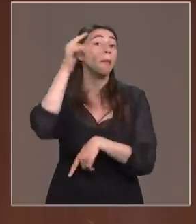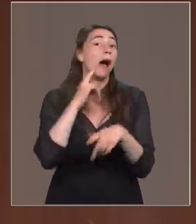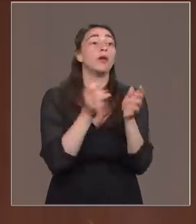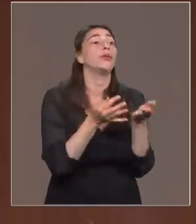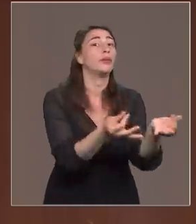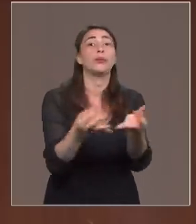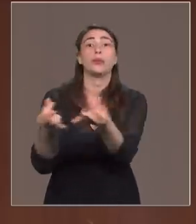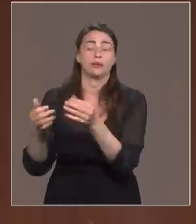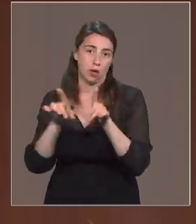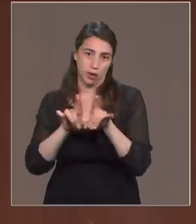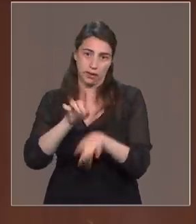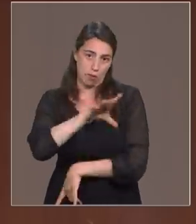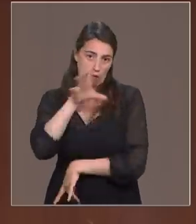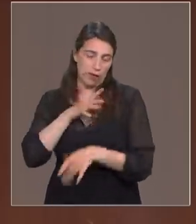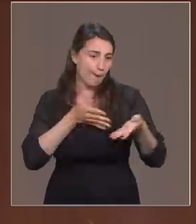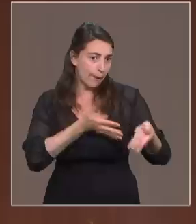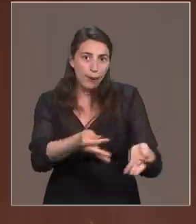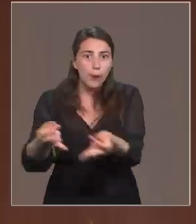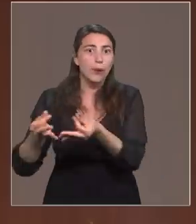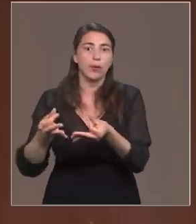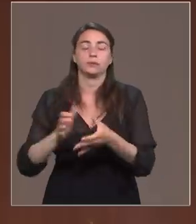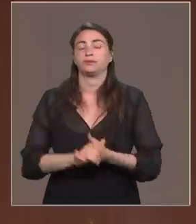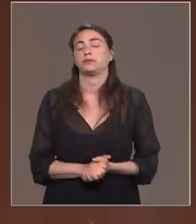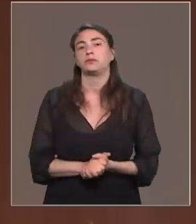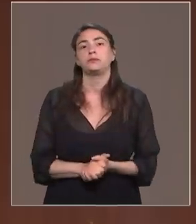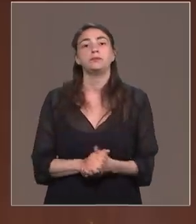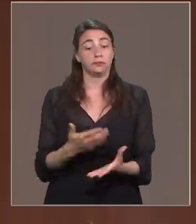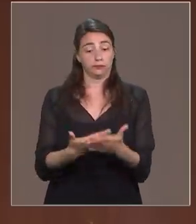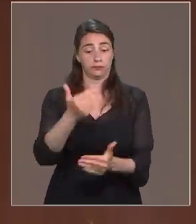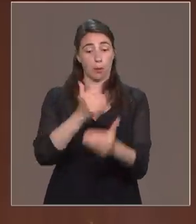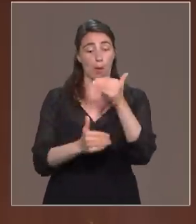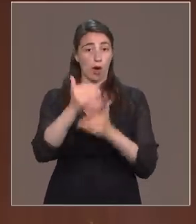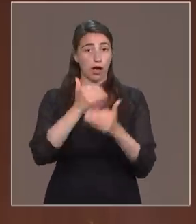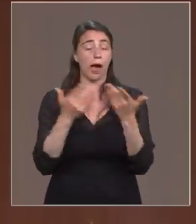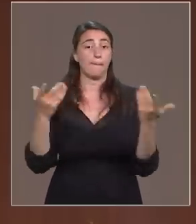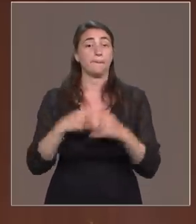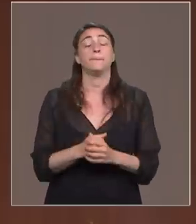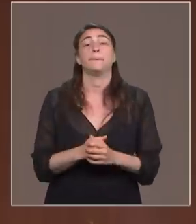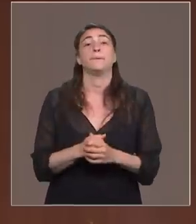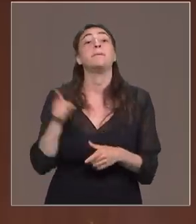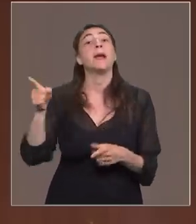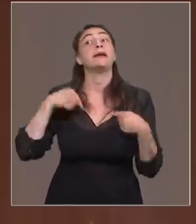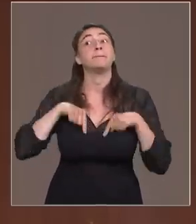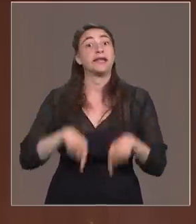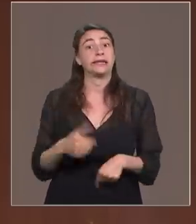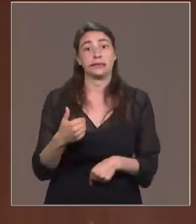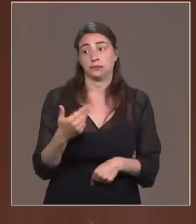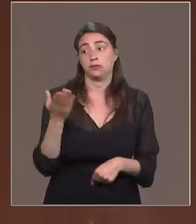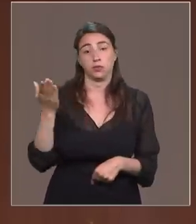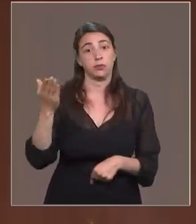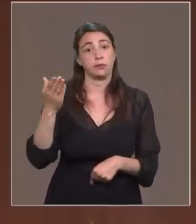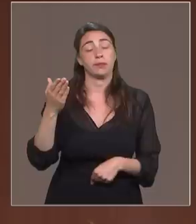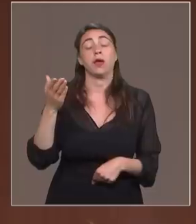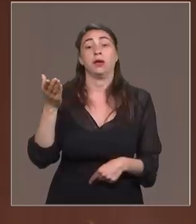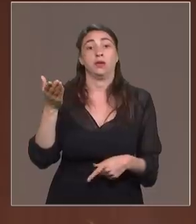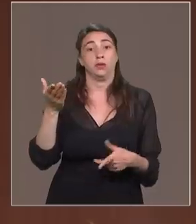professeurs. Ce programme, le ministre de l'Éducation nationale, Pap Ndiaye, l'a rendu obligatoire à la rentrée